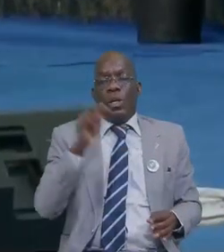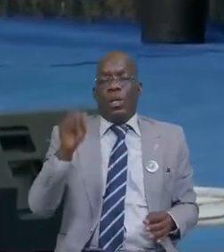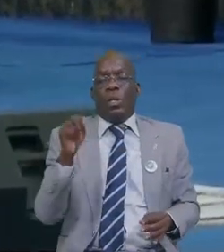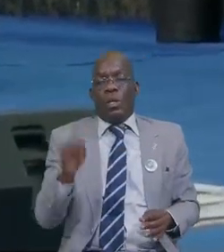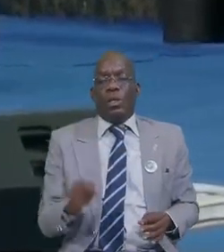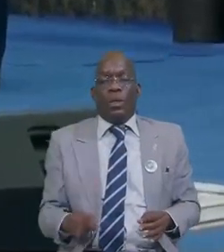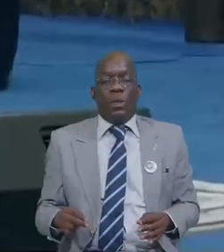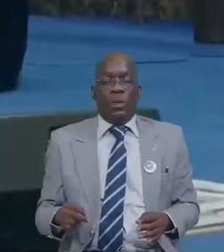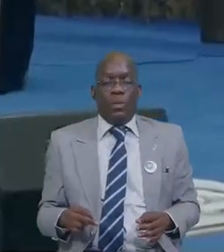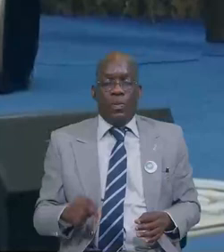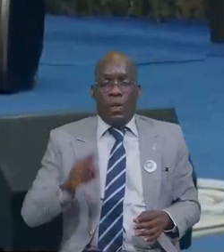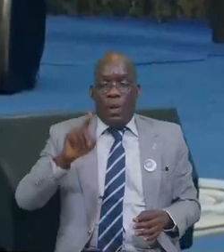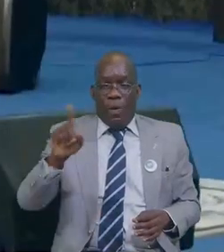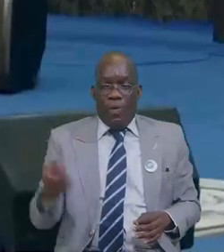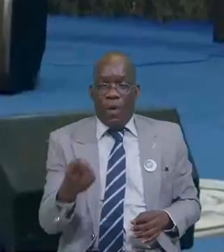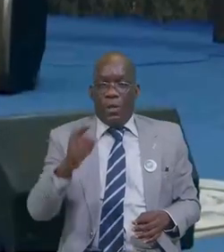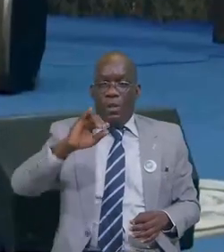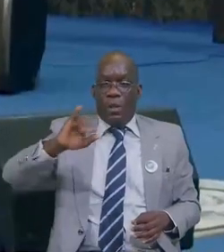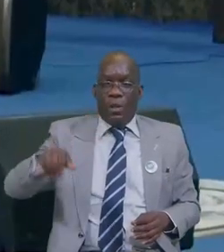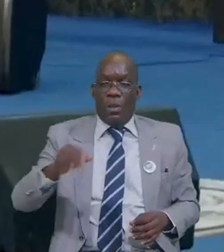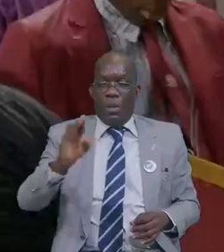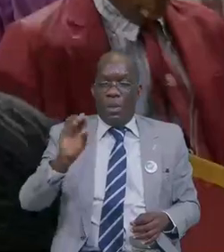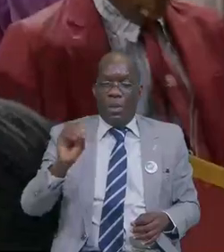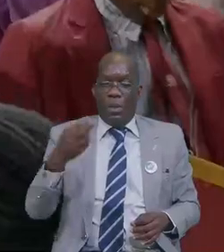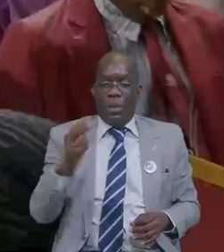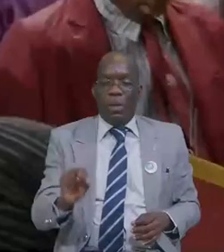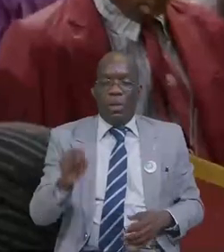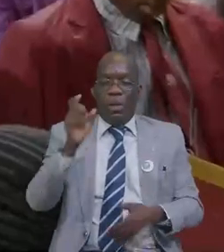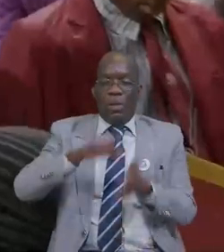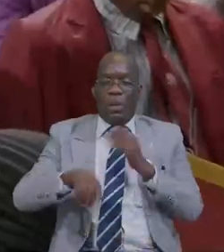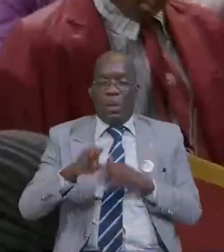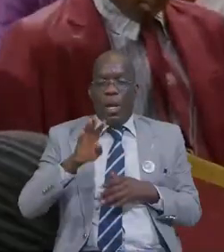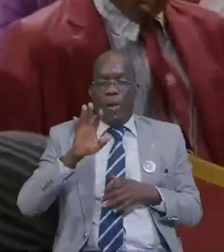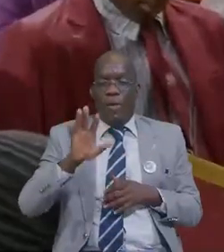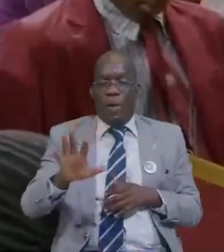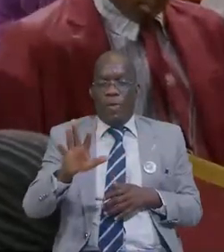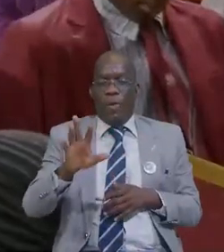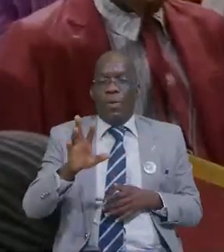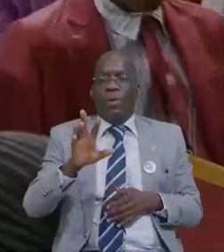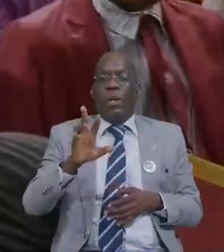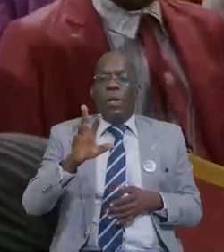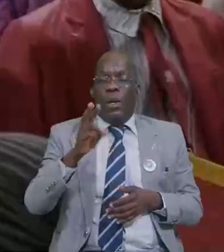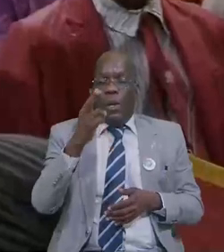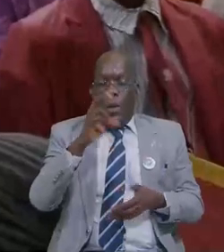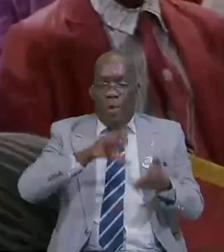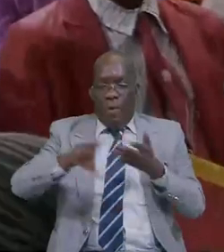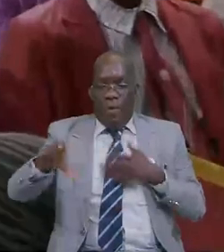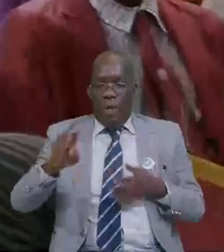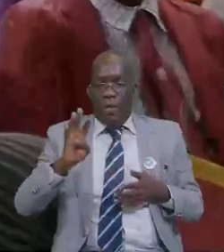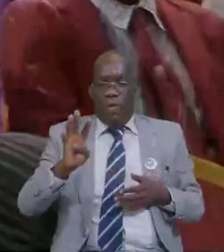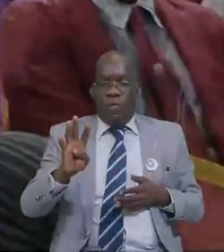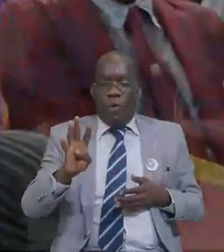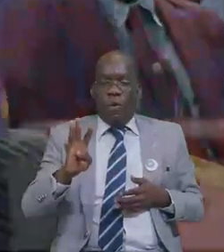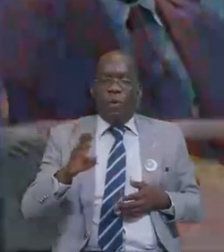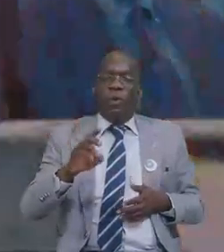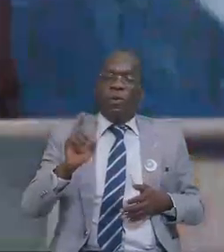avons besoin. Il nous dit en 1 Jean au chapitre 5, verset 4. En 1